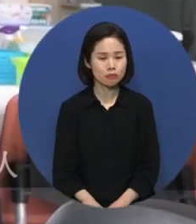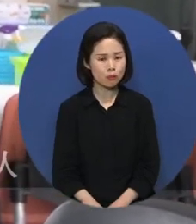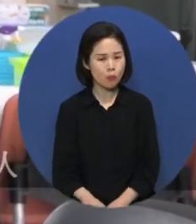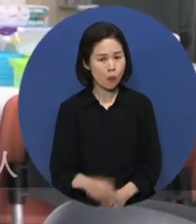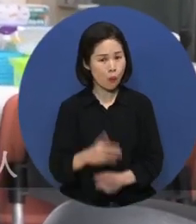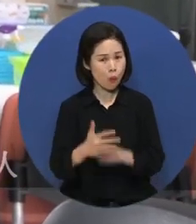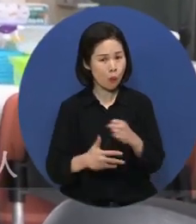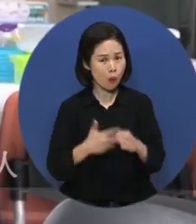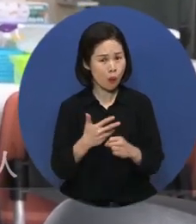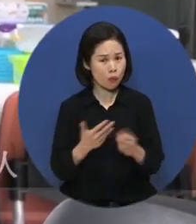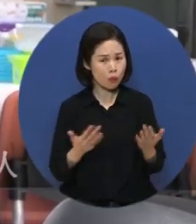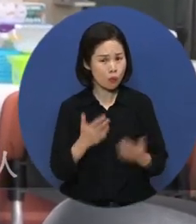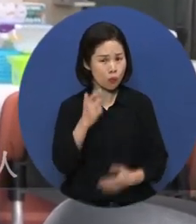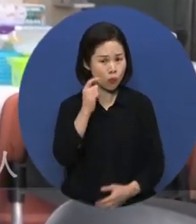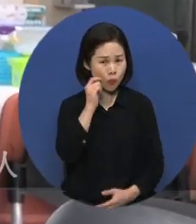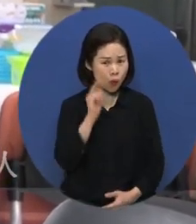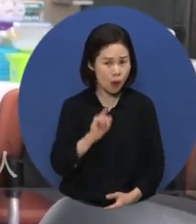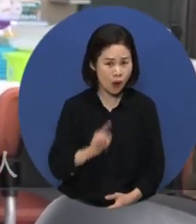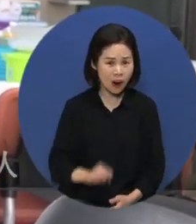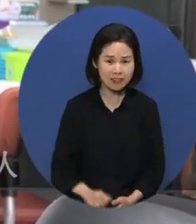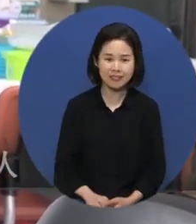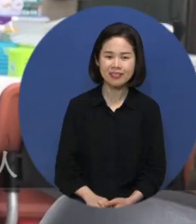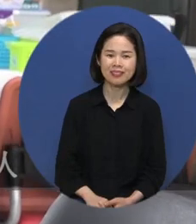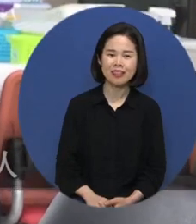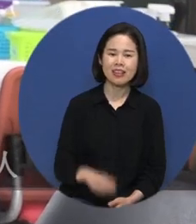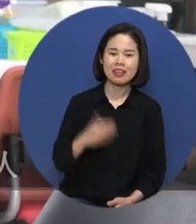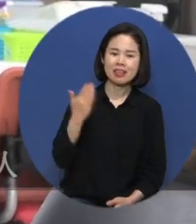어쩌다가 여기서 8년 동안 일하시겠어요?